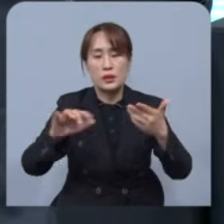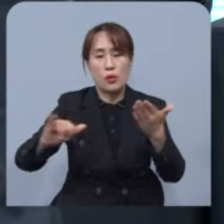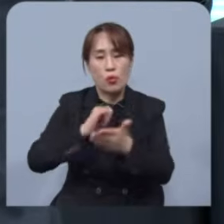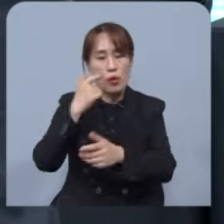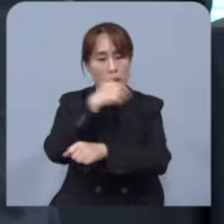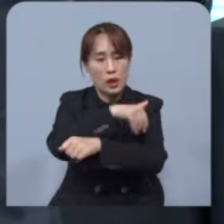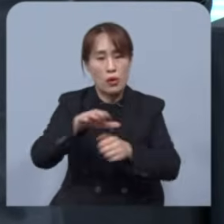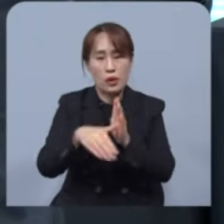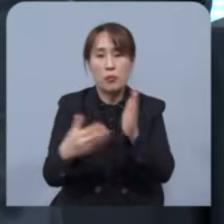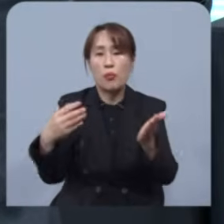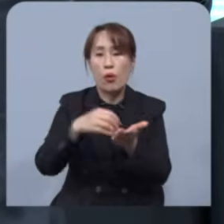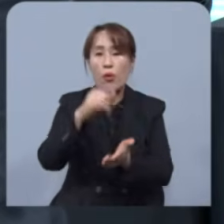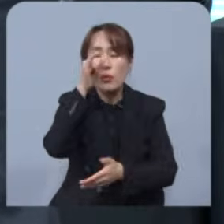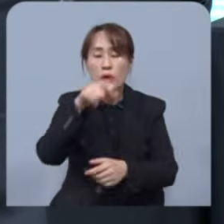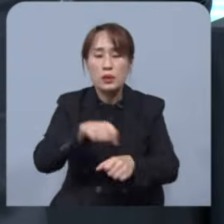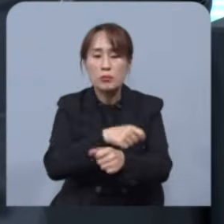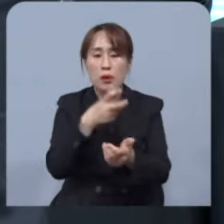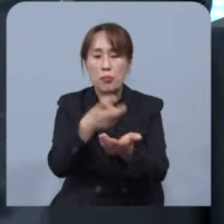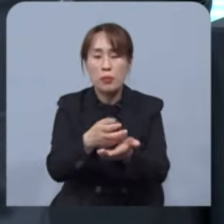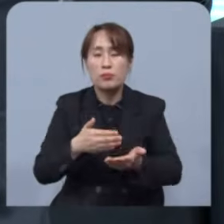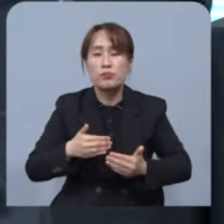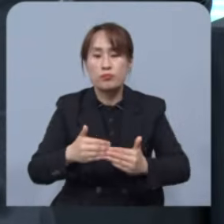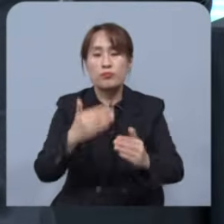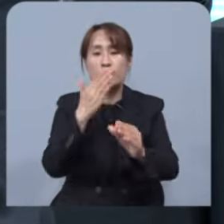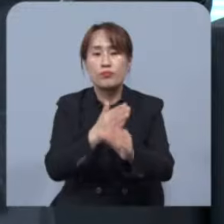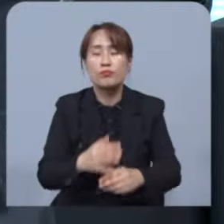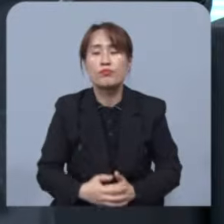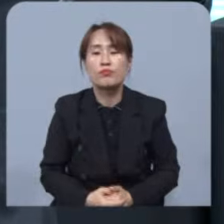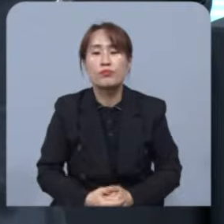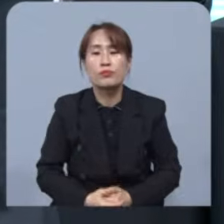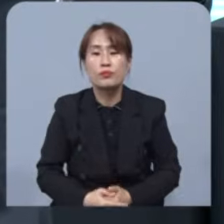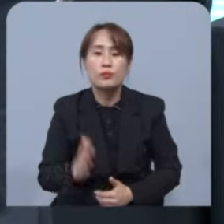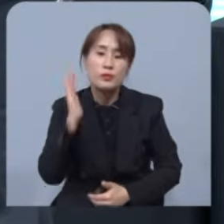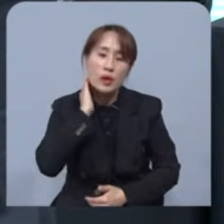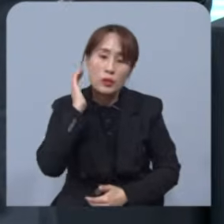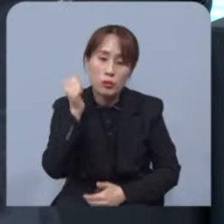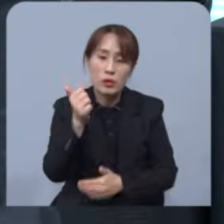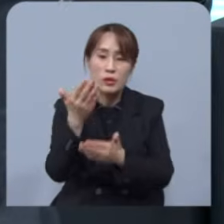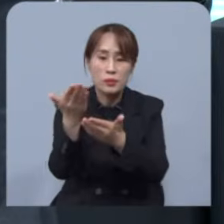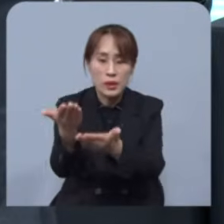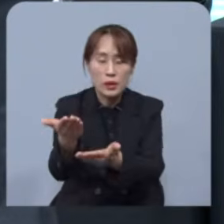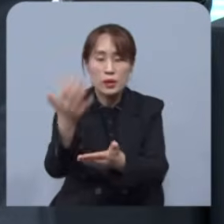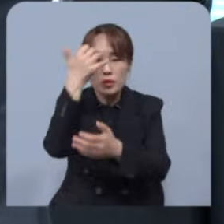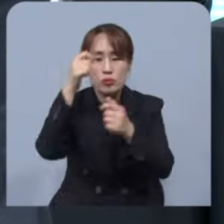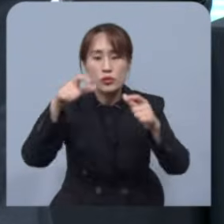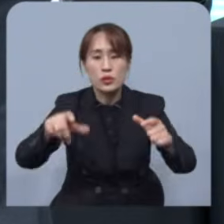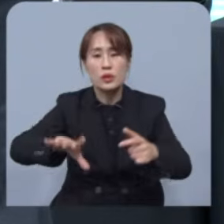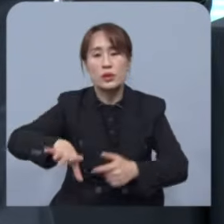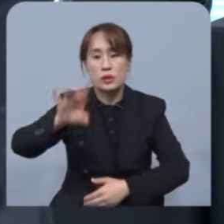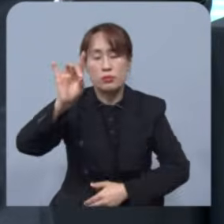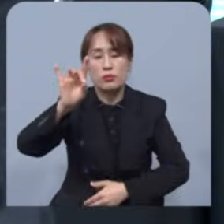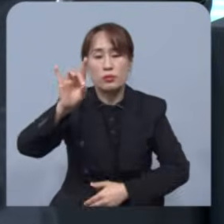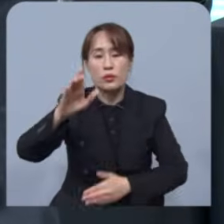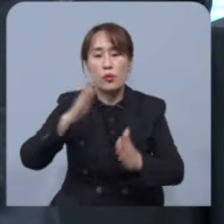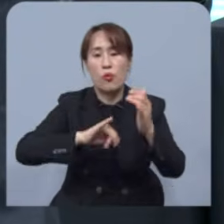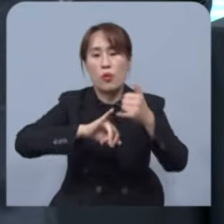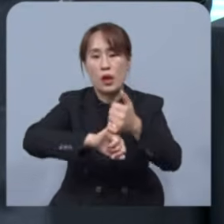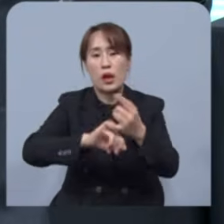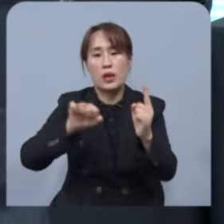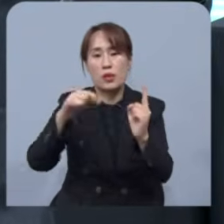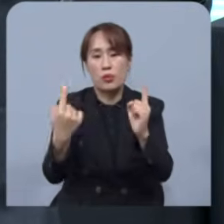지금 반영을 하고 있고 특별법도 추진을 하고 있습니다. 그래서 이제 대통령께서도 충북의 첫 번째 이제